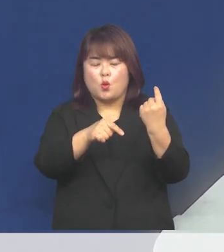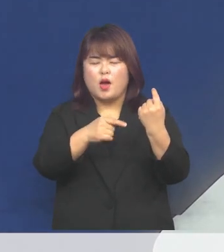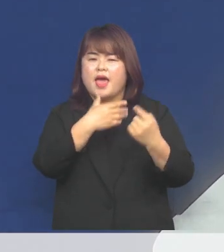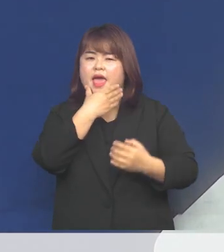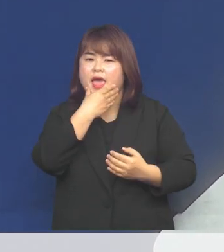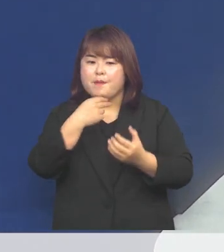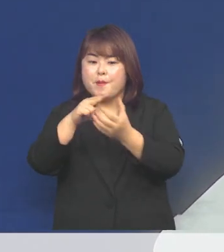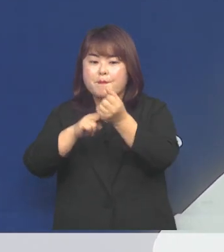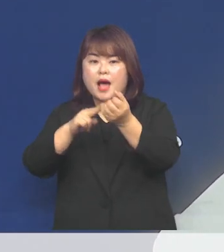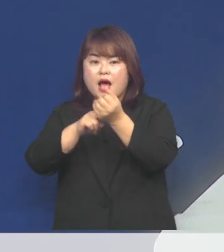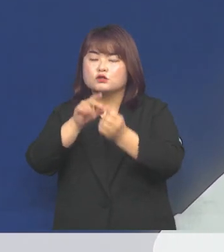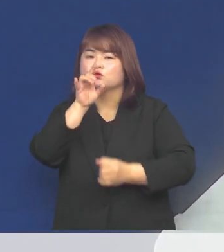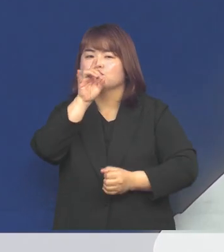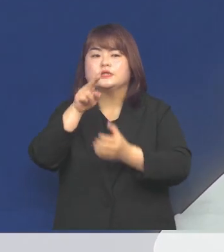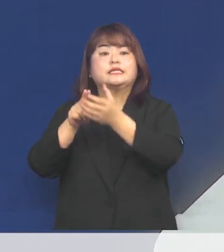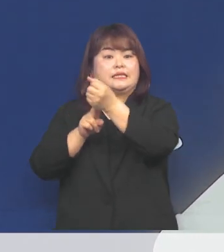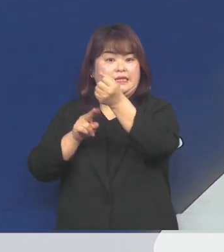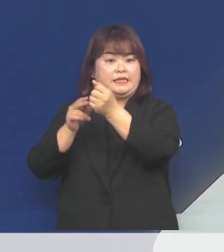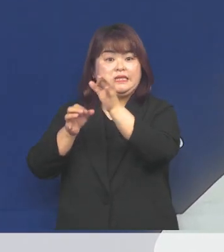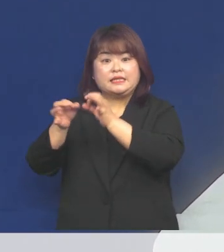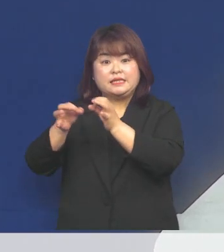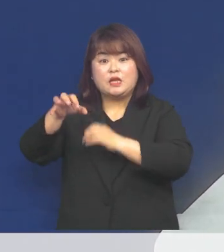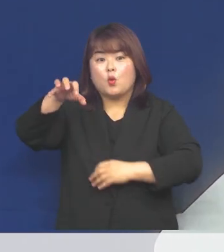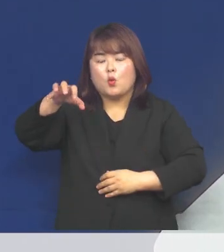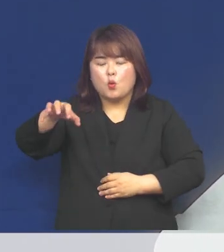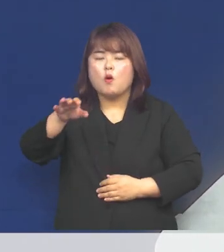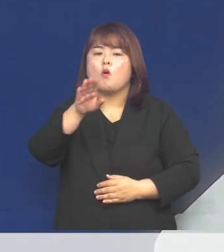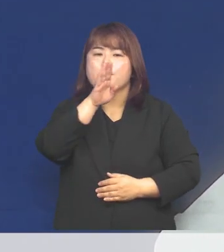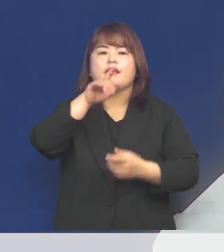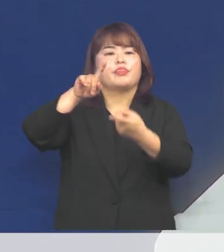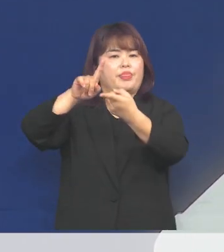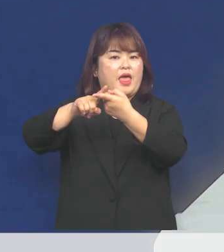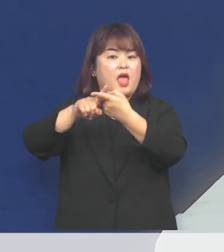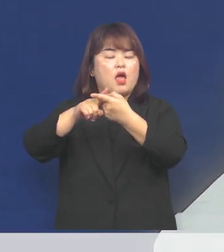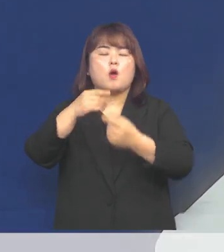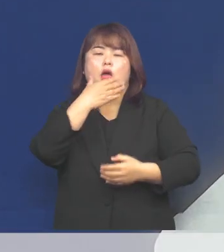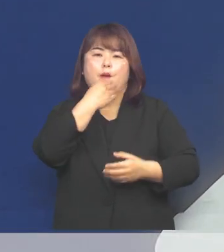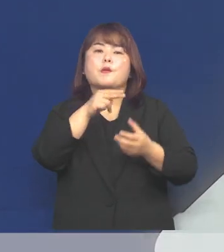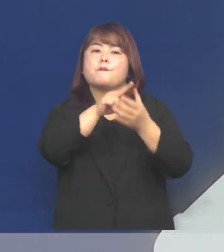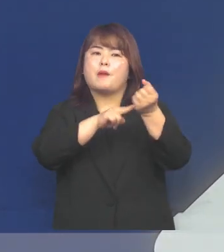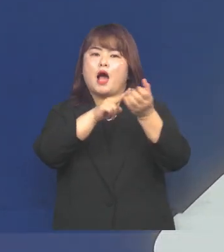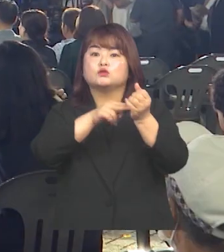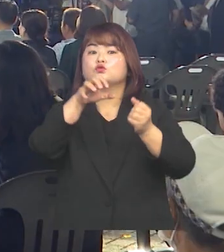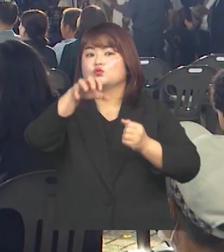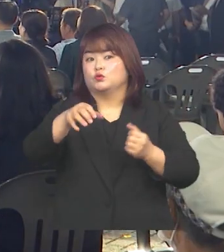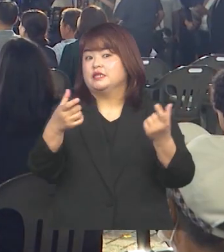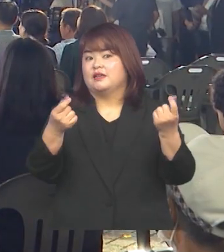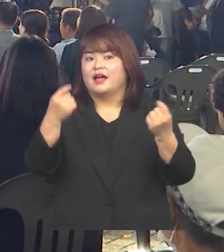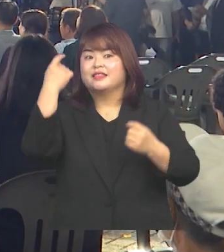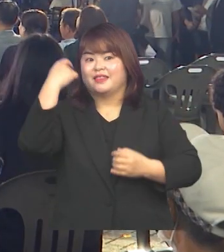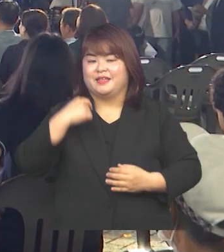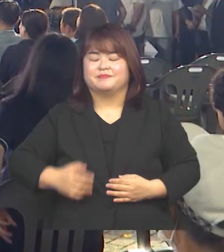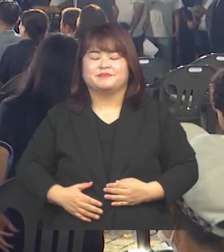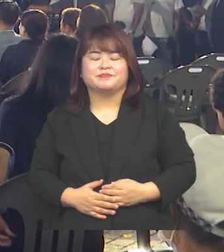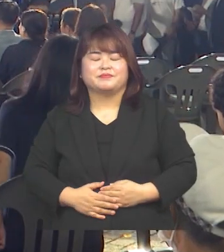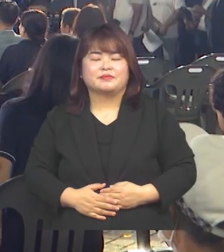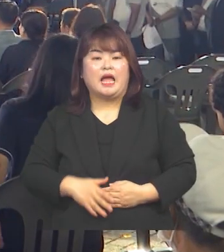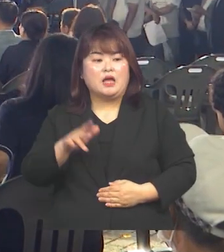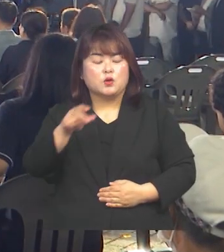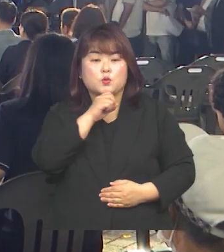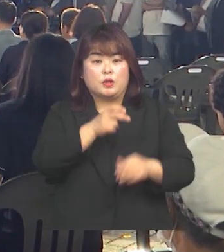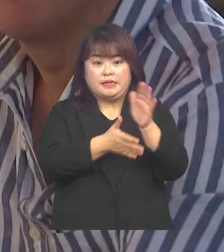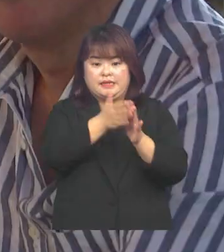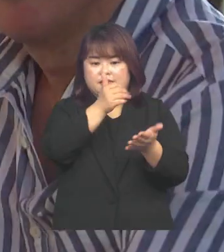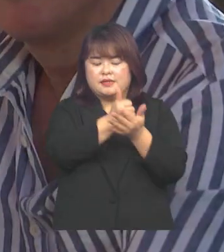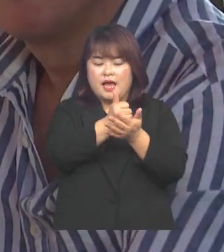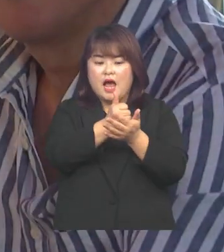행복을 파는 중앙시장, 정말 말 그대로 행복을 팔아주시고 계십니다. 이상일 용인특례시장은